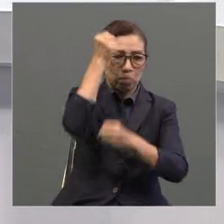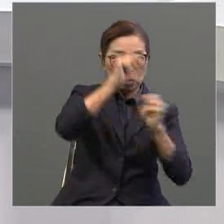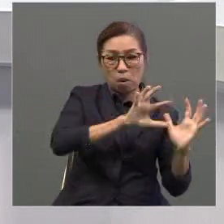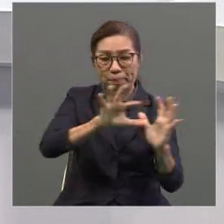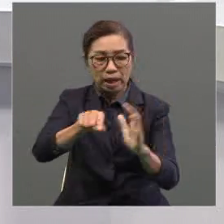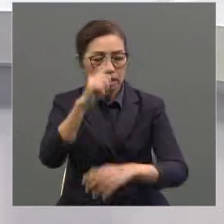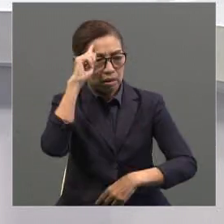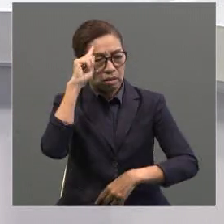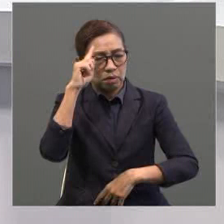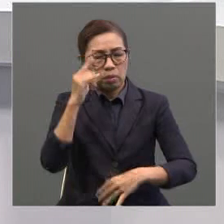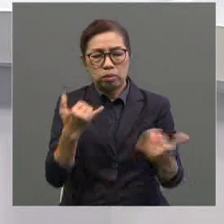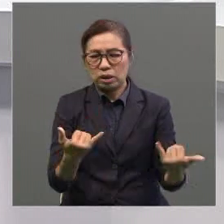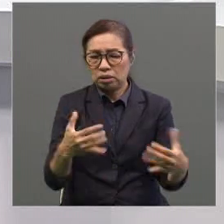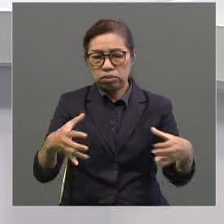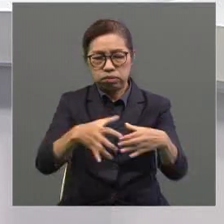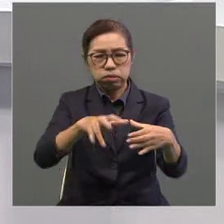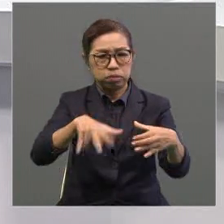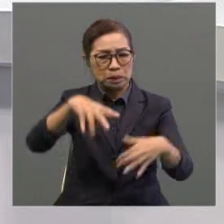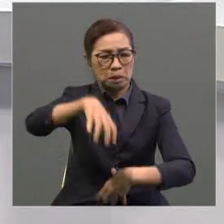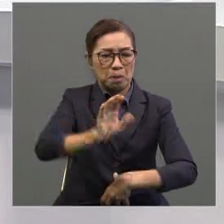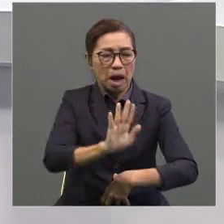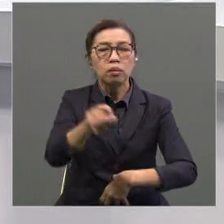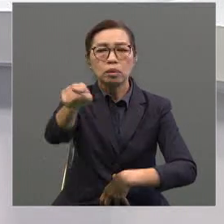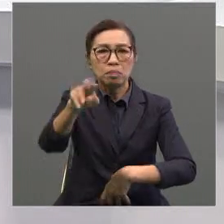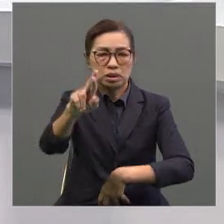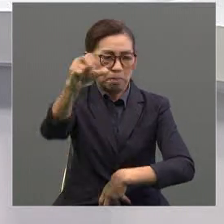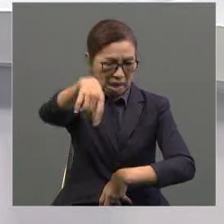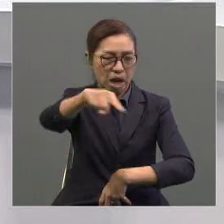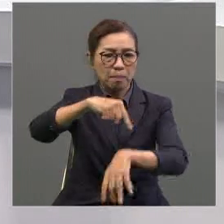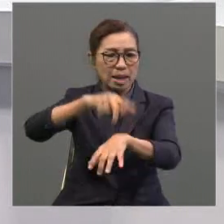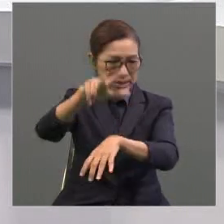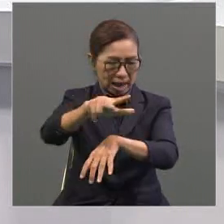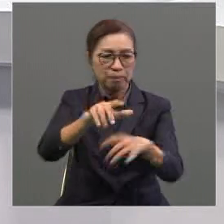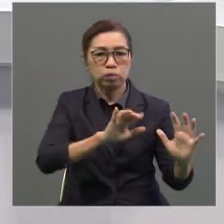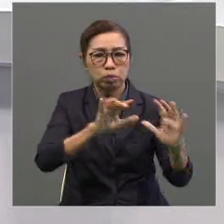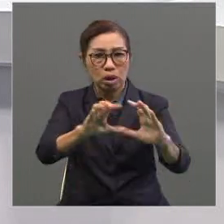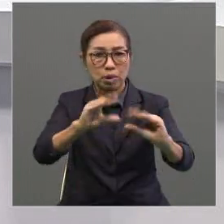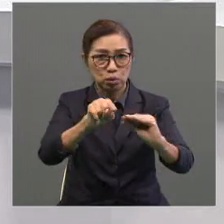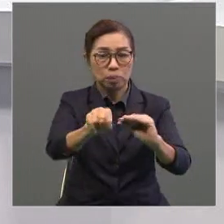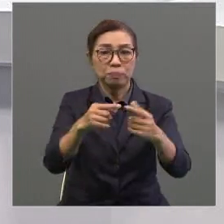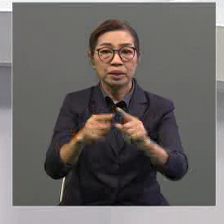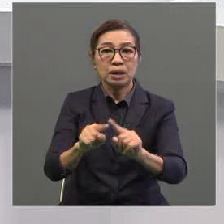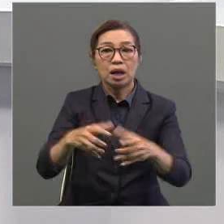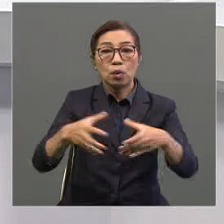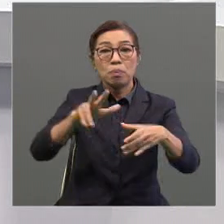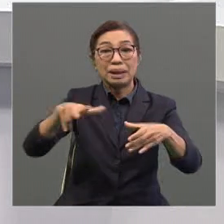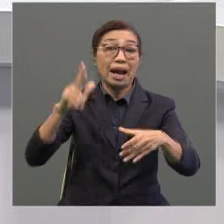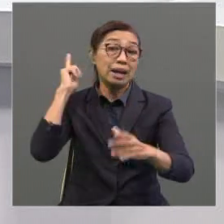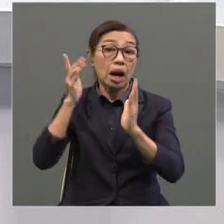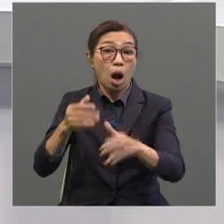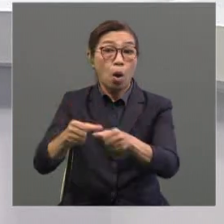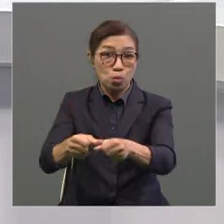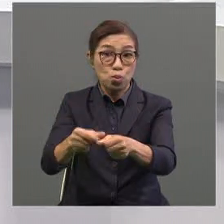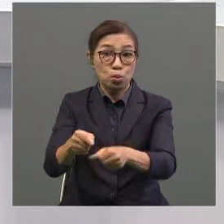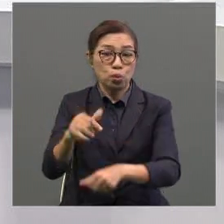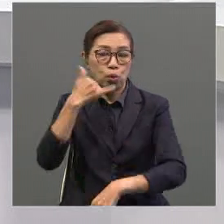ก็เลยนัดหารือกันที่สภาก็คือ 15:00นแต่ว่าล่าสุดเนี่ยผู้สื่อข่าวของเราที่พรรคเพื่อไทยโทรศัพท์มาแจ้งบอกว่ามัน